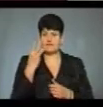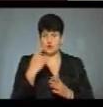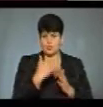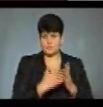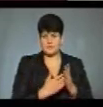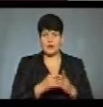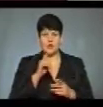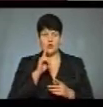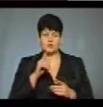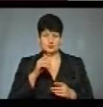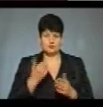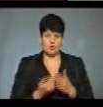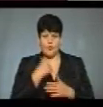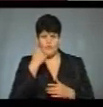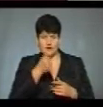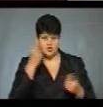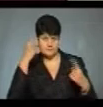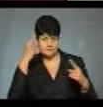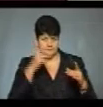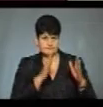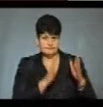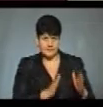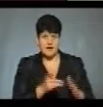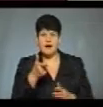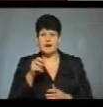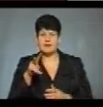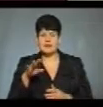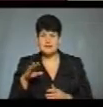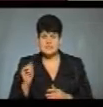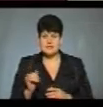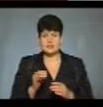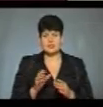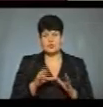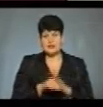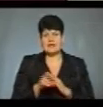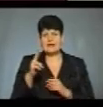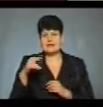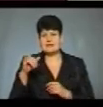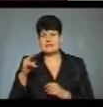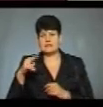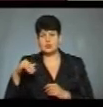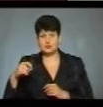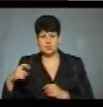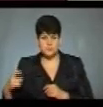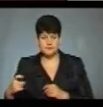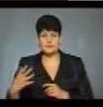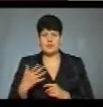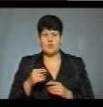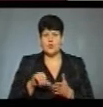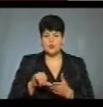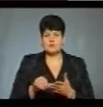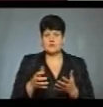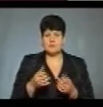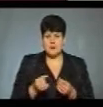номінаціях – новорічна композиція «Різдвяна казка», «Галицькі сувеніри» та «Різдвяна атрибутика» і «Дідух. Різдвяний дух». Участь у конкурсі беруть